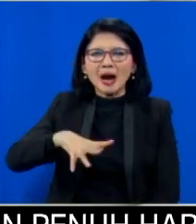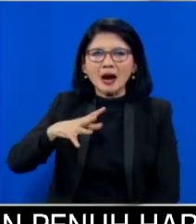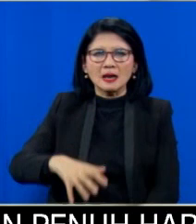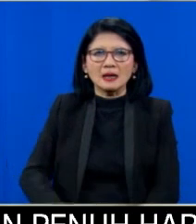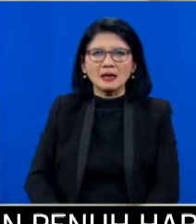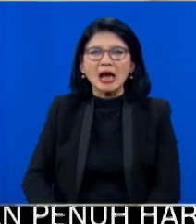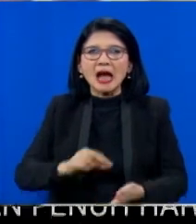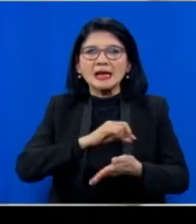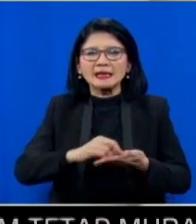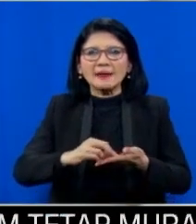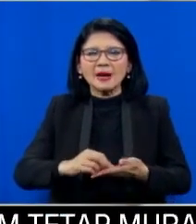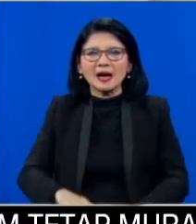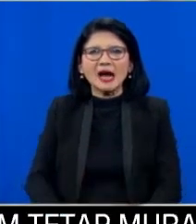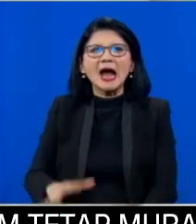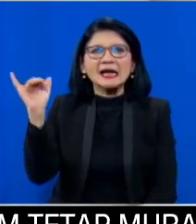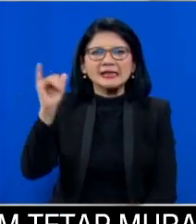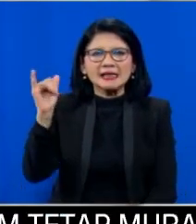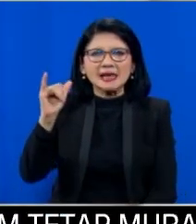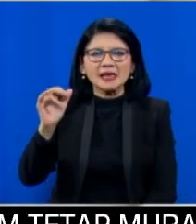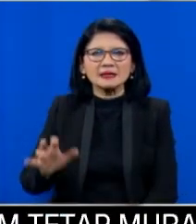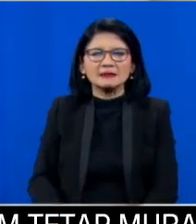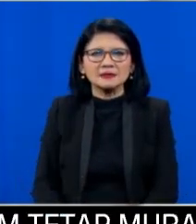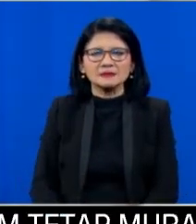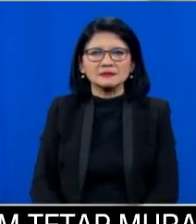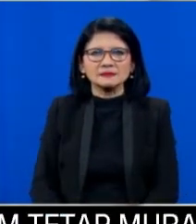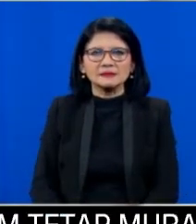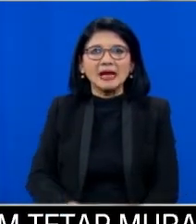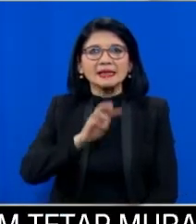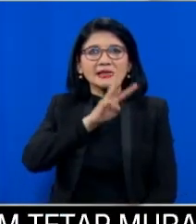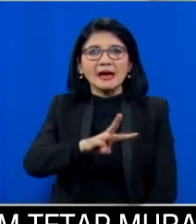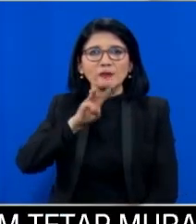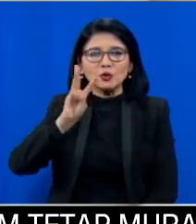atas nama entitas yayasan tadi di 33 penyedia jasa keuangan.